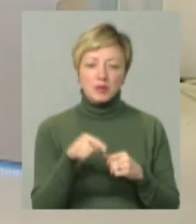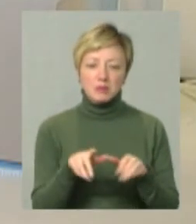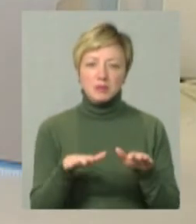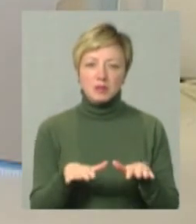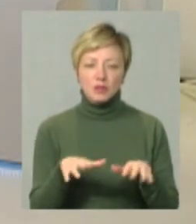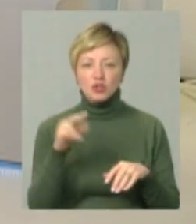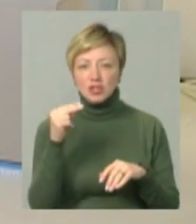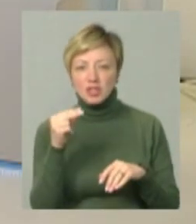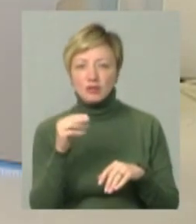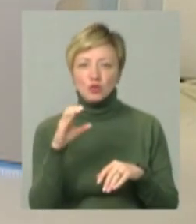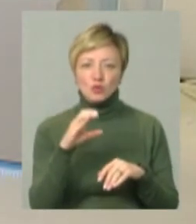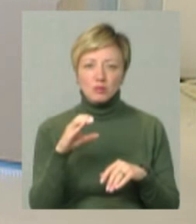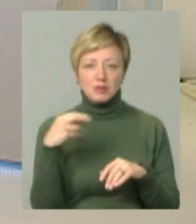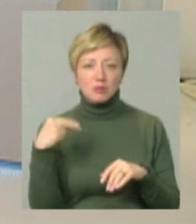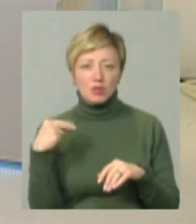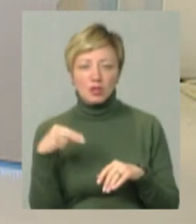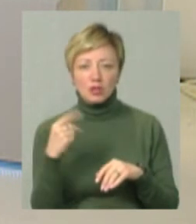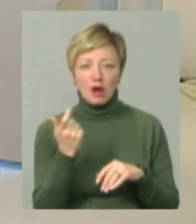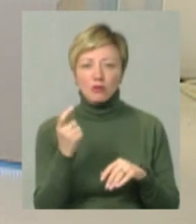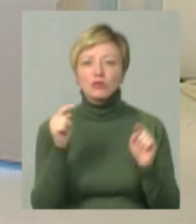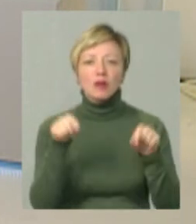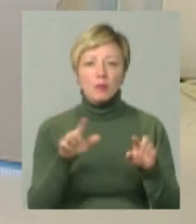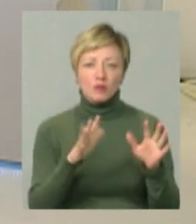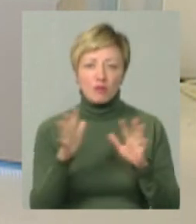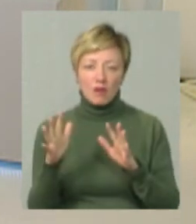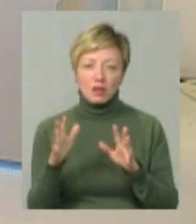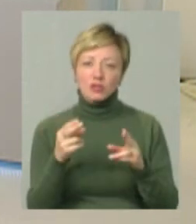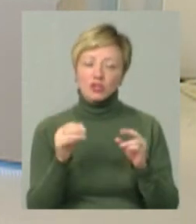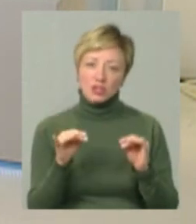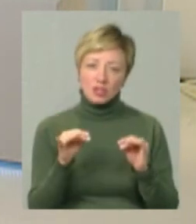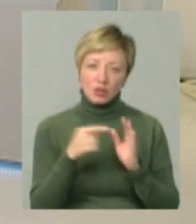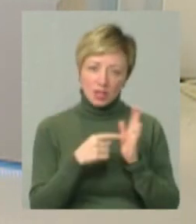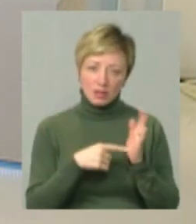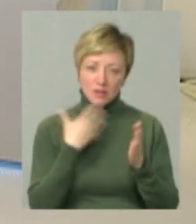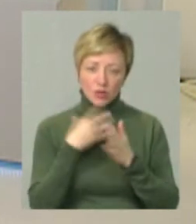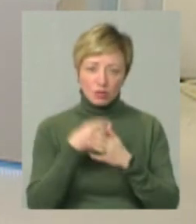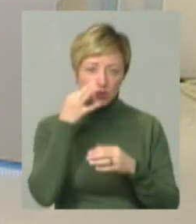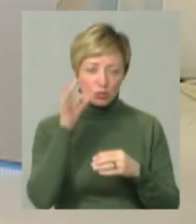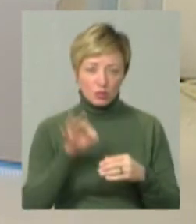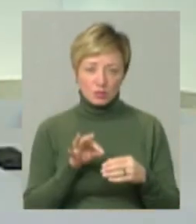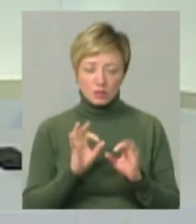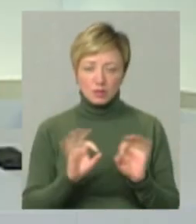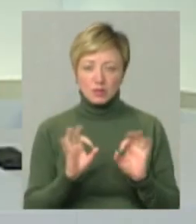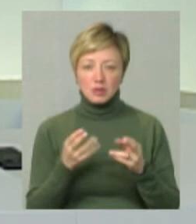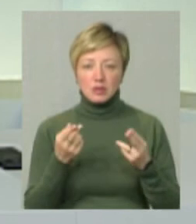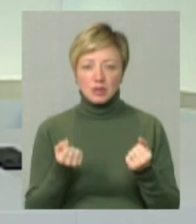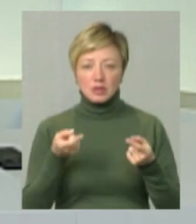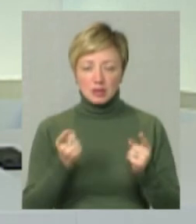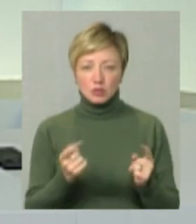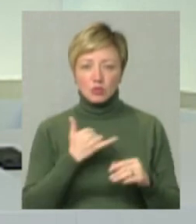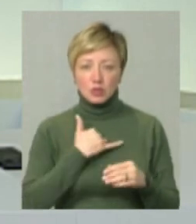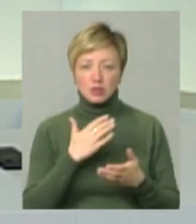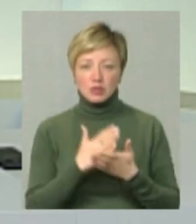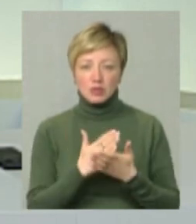тих місцях Чернігів, Суми, Запоріжжя, Харків? Що там відбувається? Чи діляться вони з вами? Так, дійсно, у нас